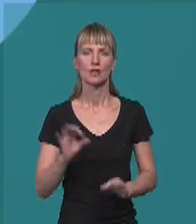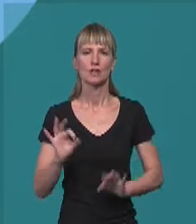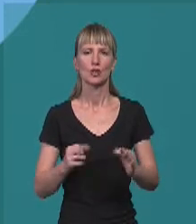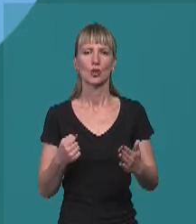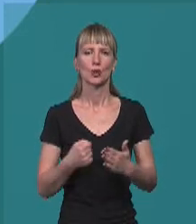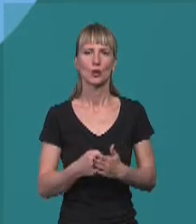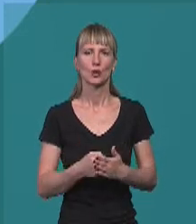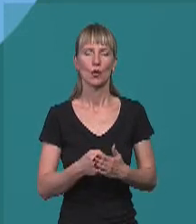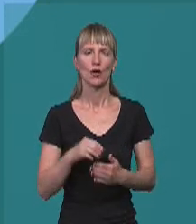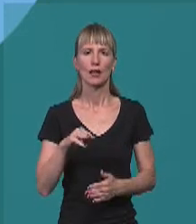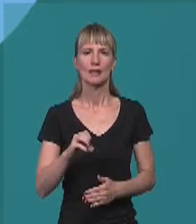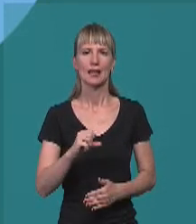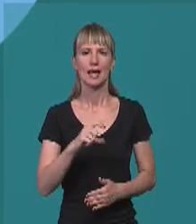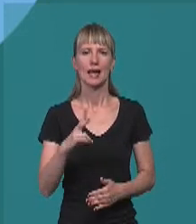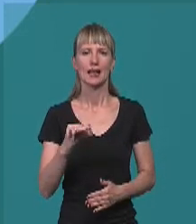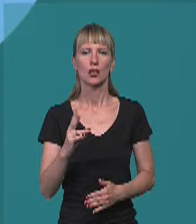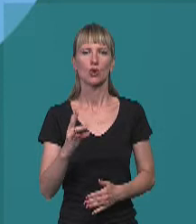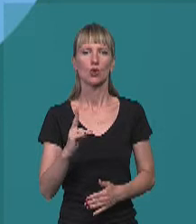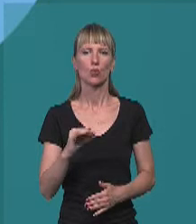26% до технікумів,